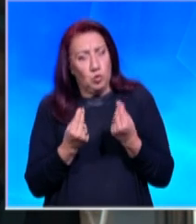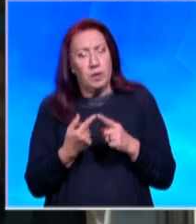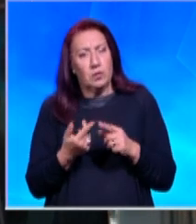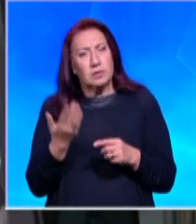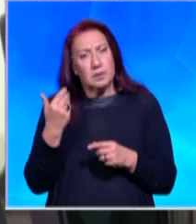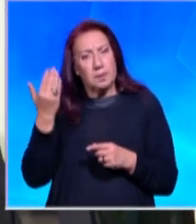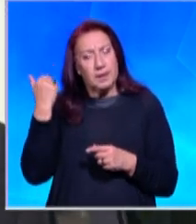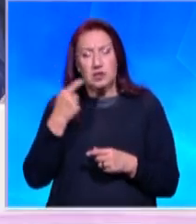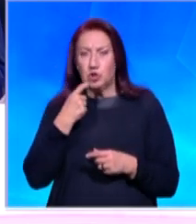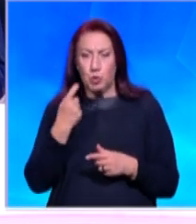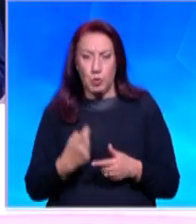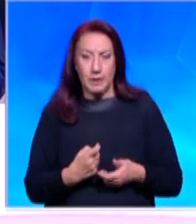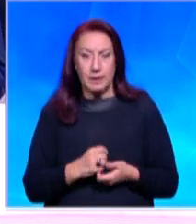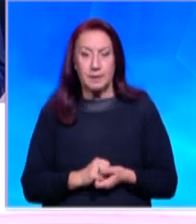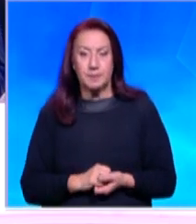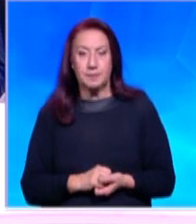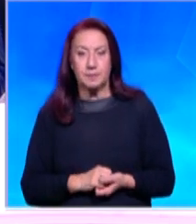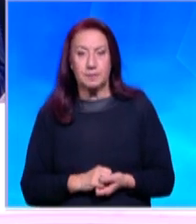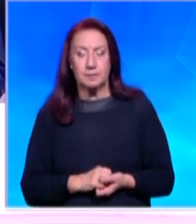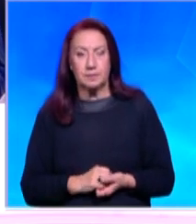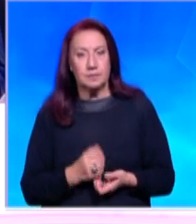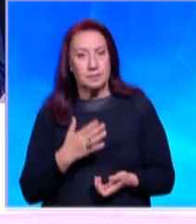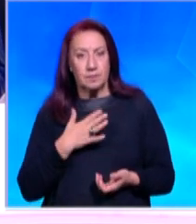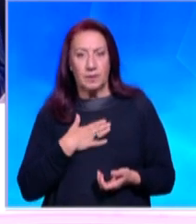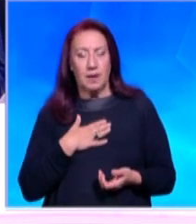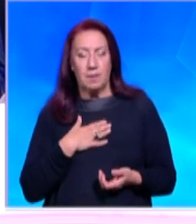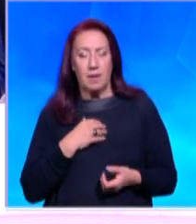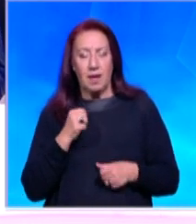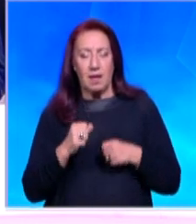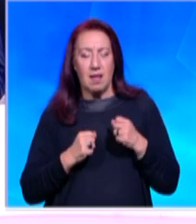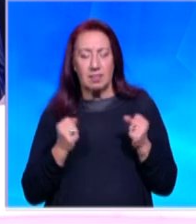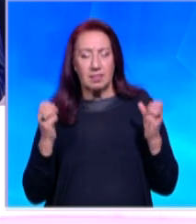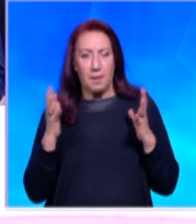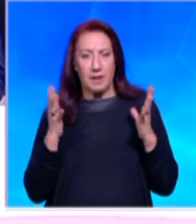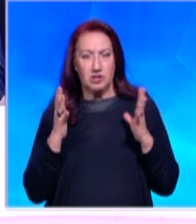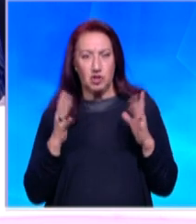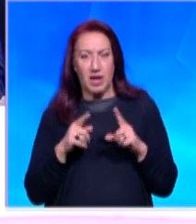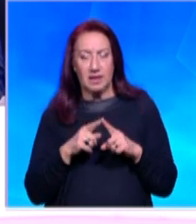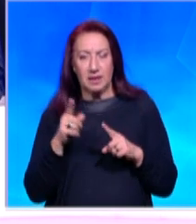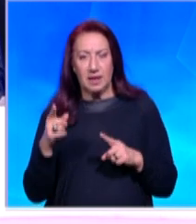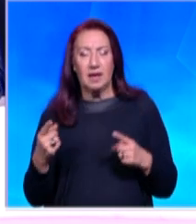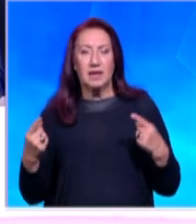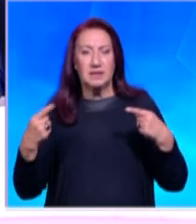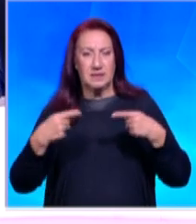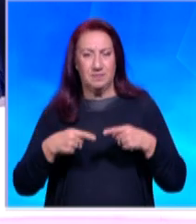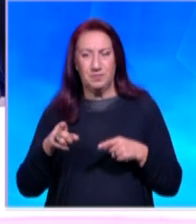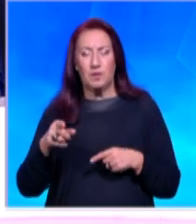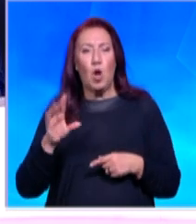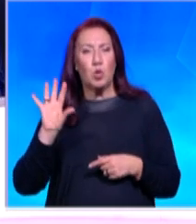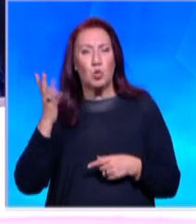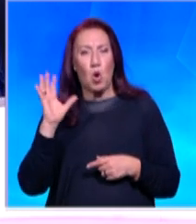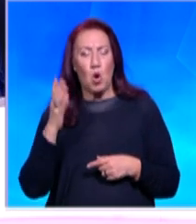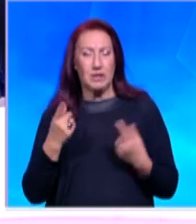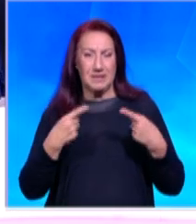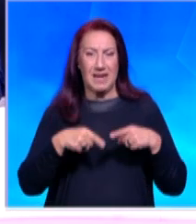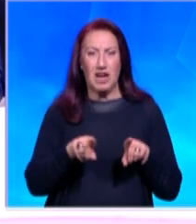години. Расте напрежението преди двубоя Лудогорец Фенербахче. Срещата от Лигата на конференциите започва след малко повече от 2 часа и